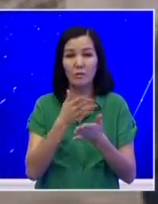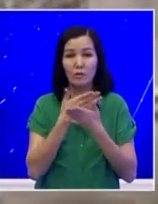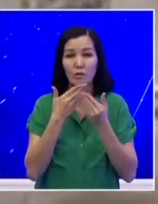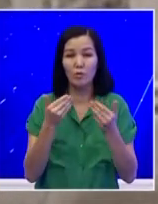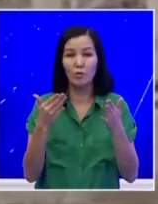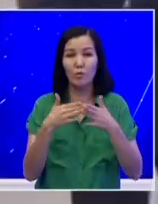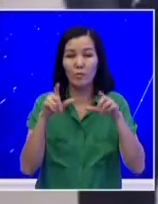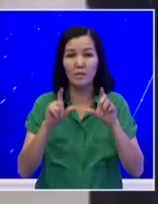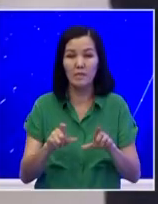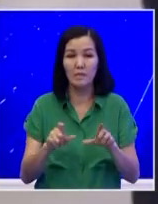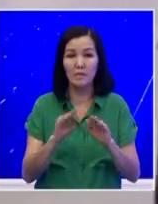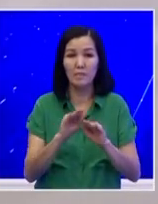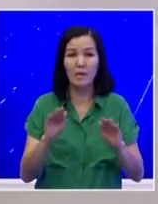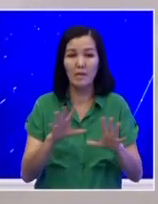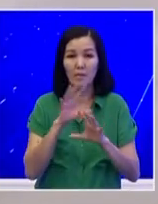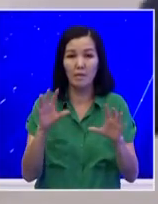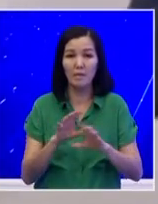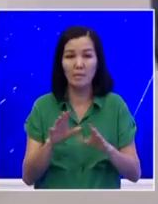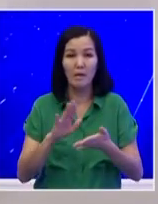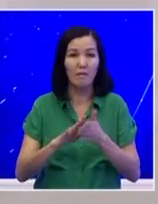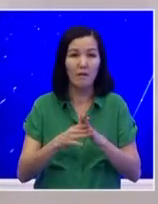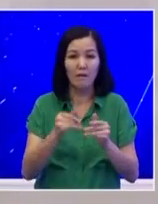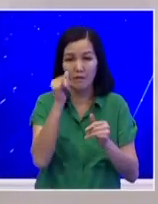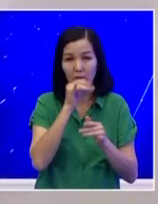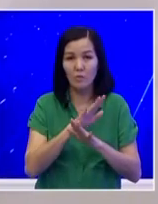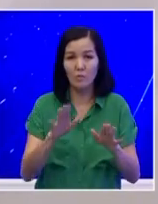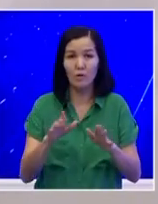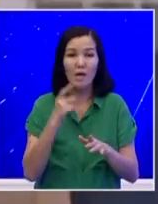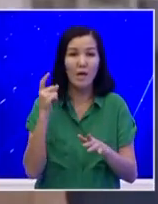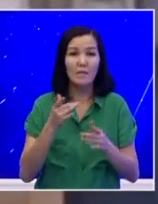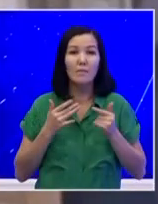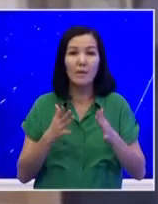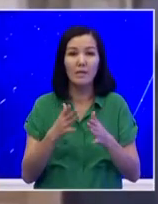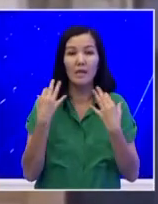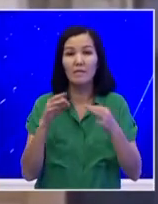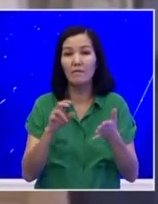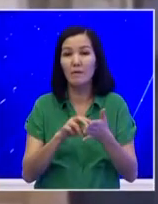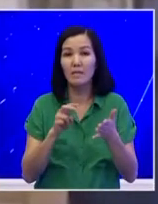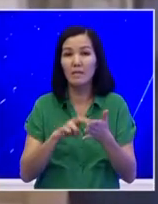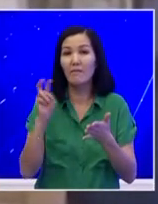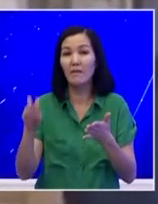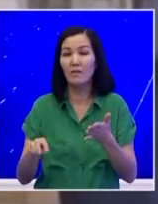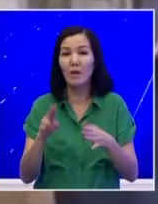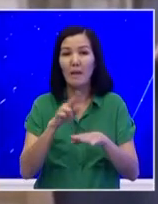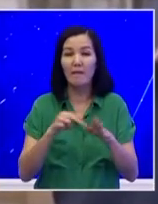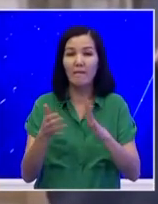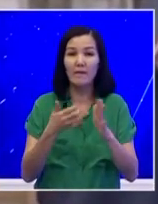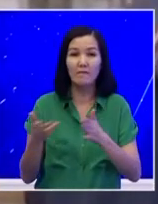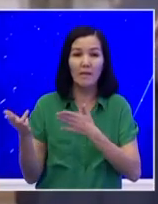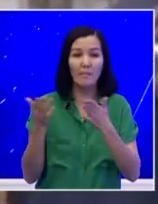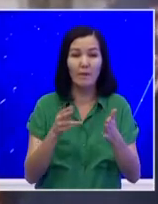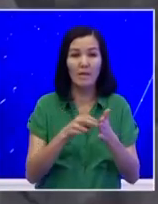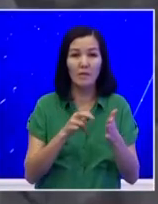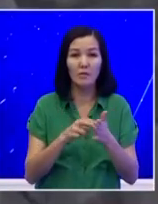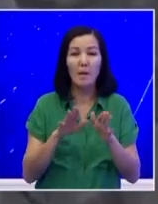дома с маленькими детьми. Договориться так и не удалось. Хозяйка потребовала освободить квартиру и вызвала полицию.